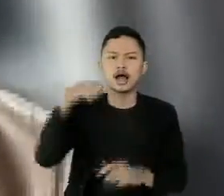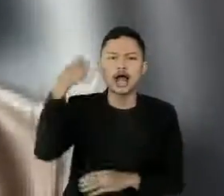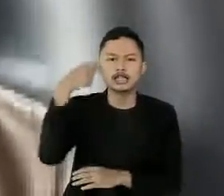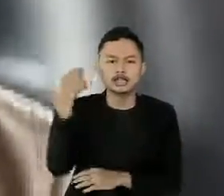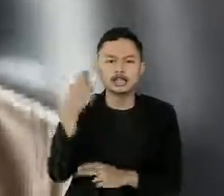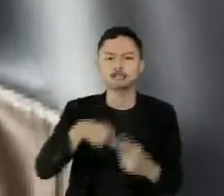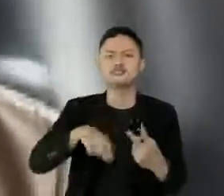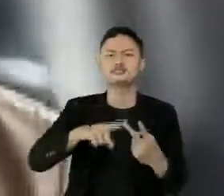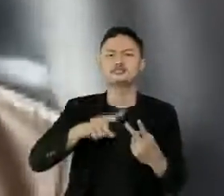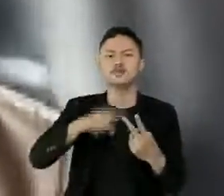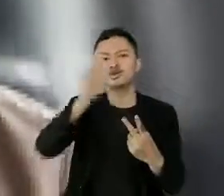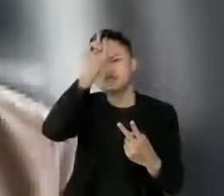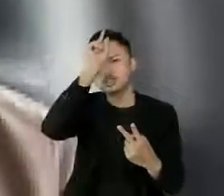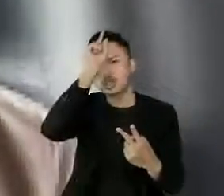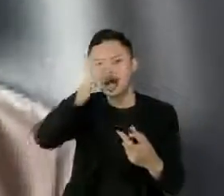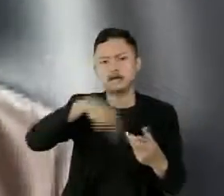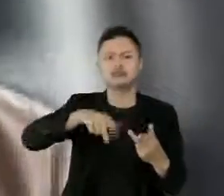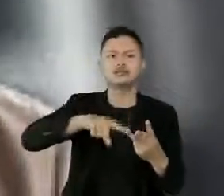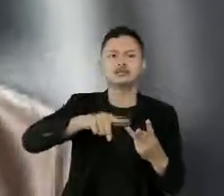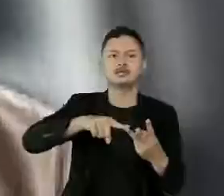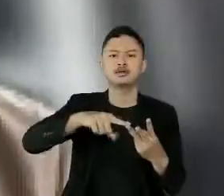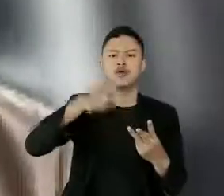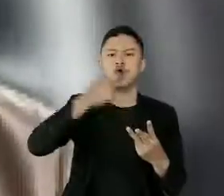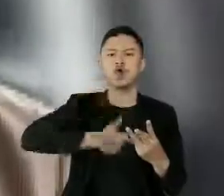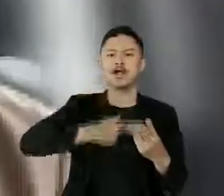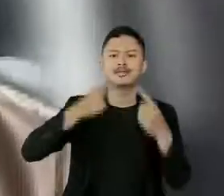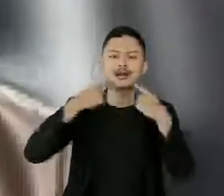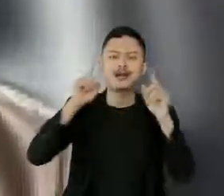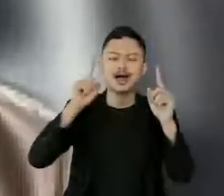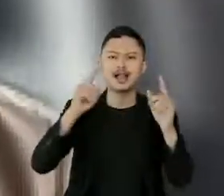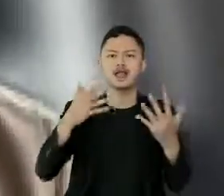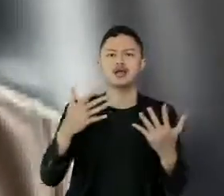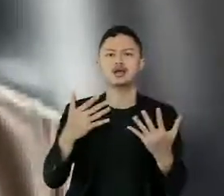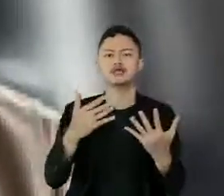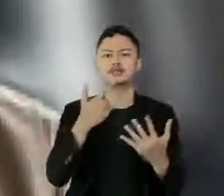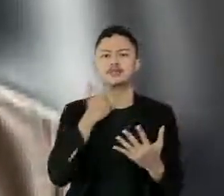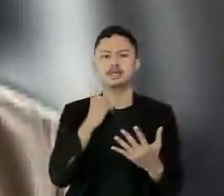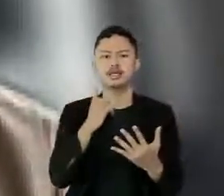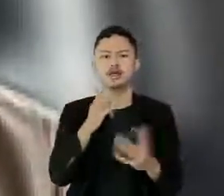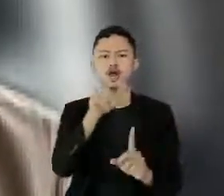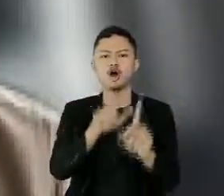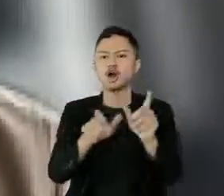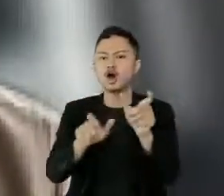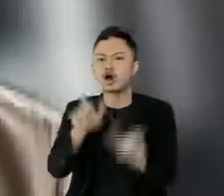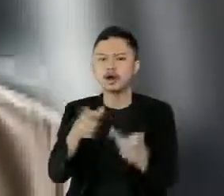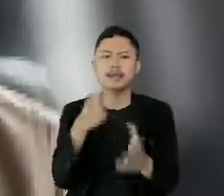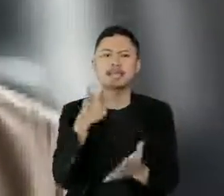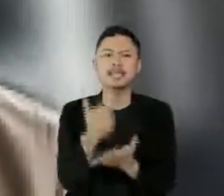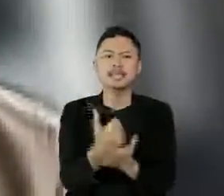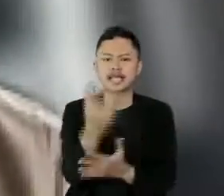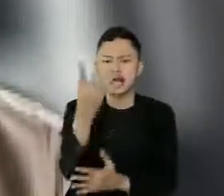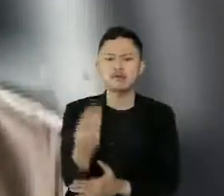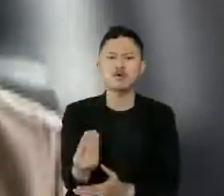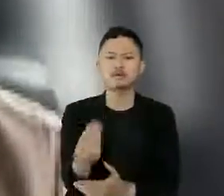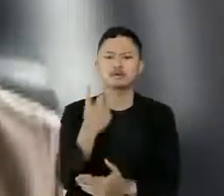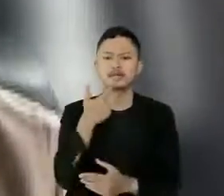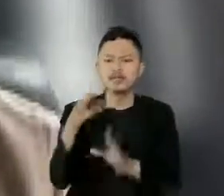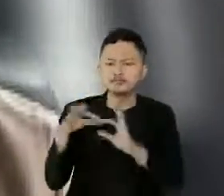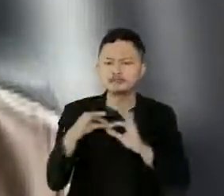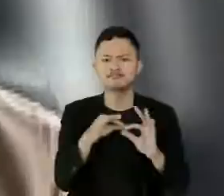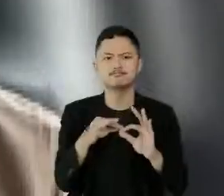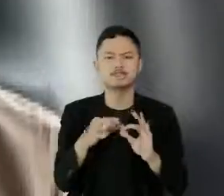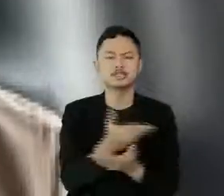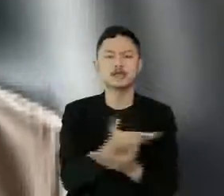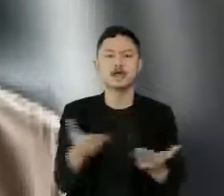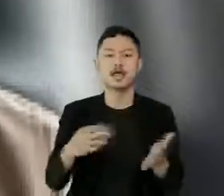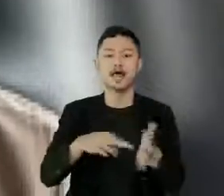influencer, YouTuber, serta para pelaku media sosial untuk mengawasi. Jadi saya